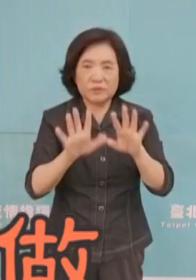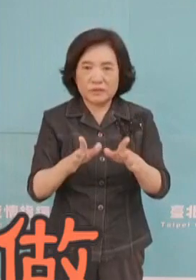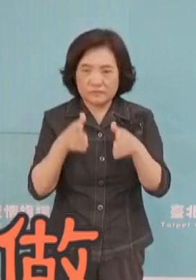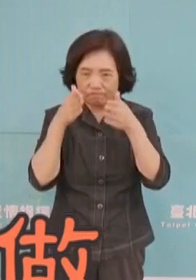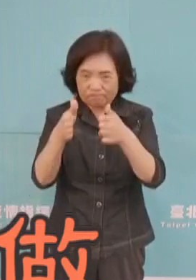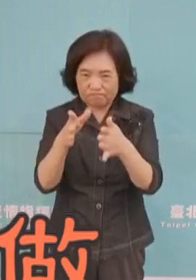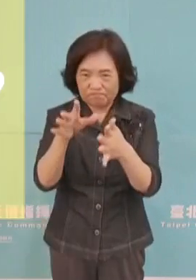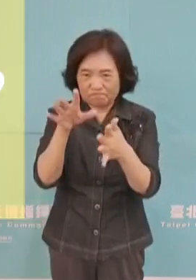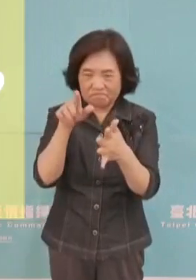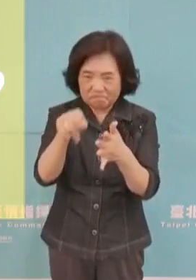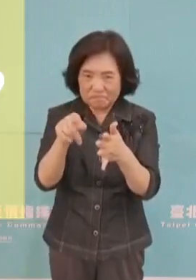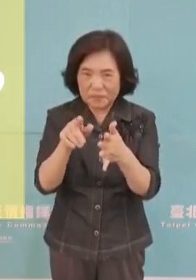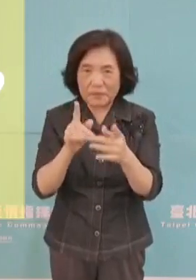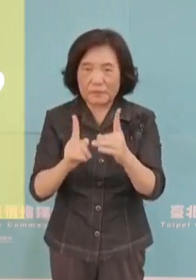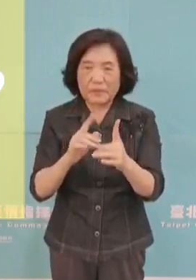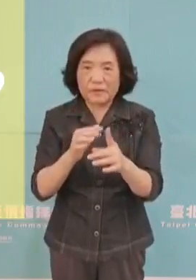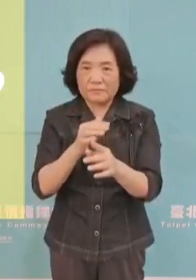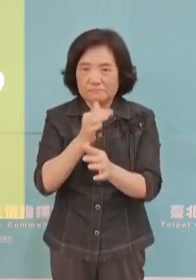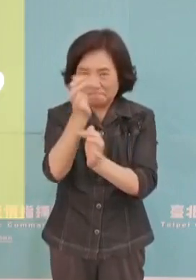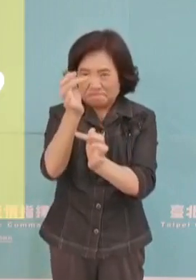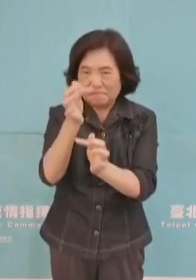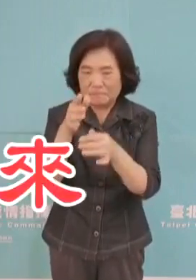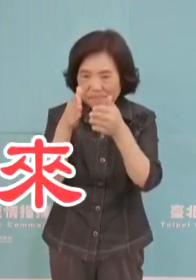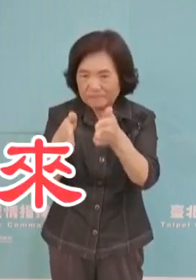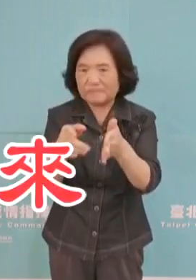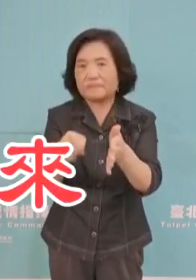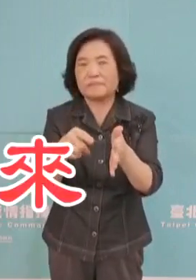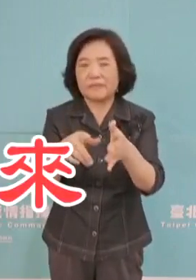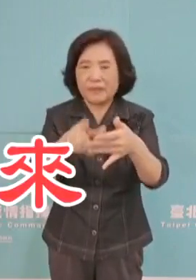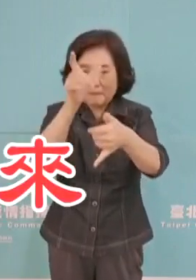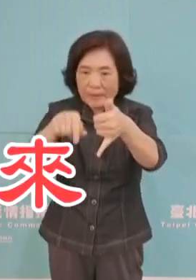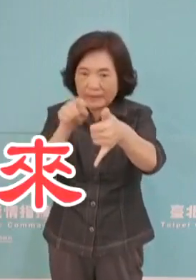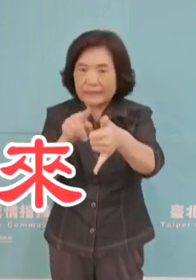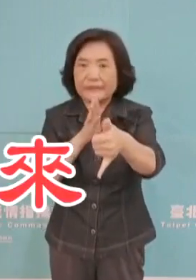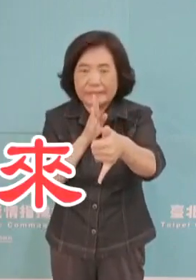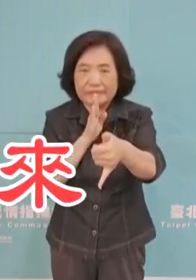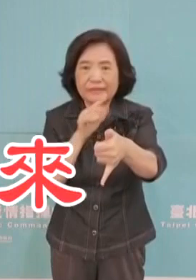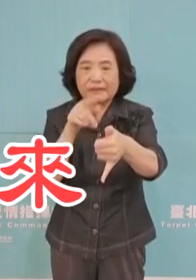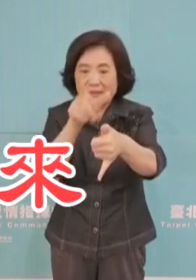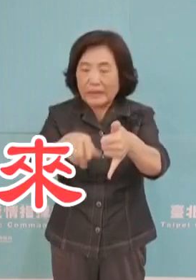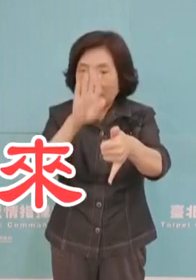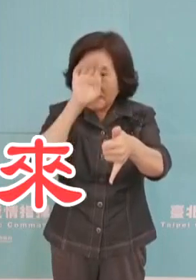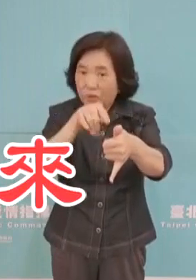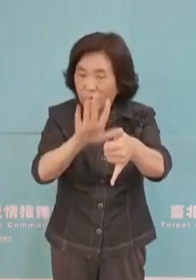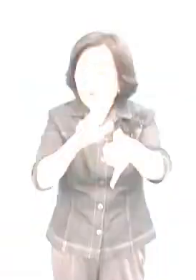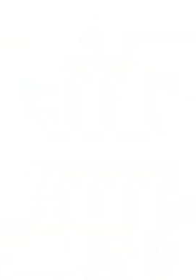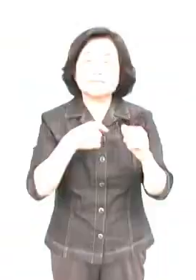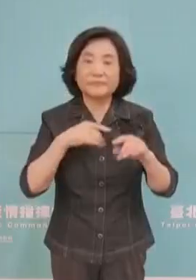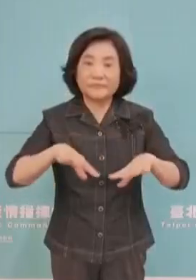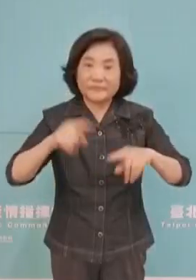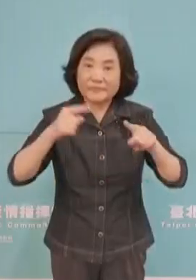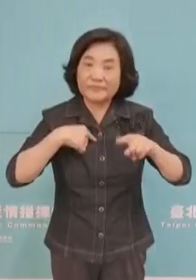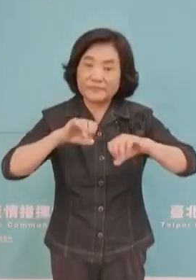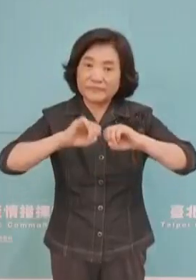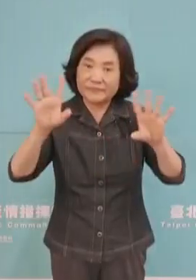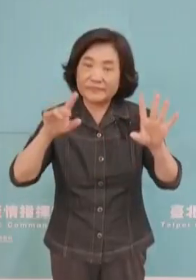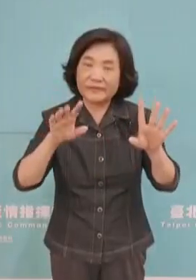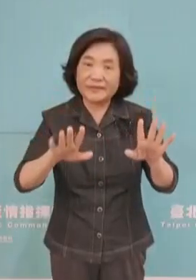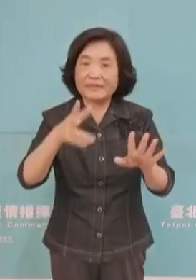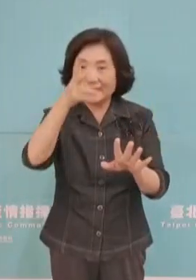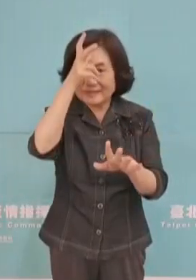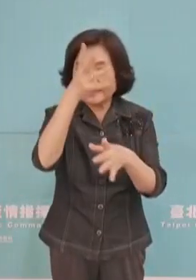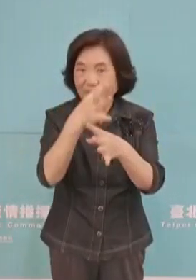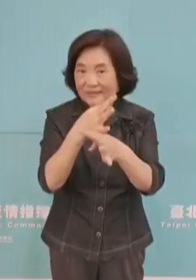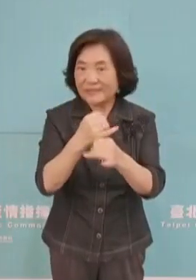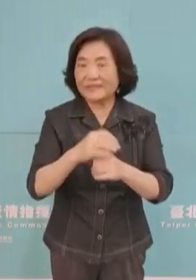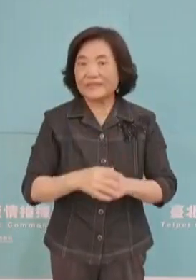准普筛，精准的筛检哦，把这个确诊者旁边捞出来。今天是警察